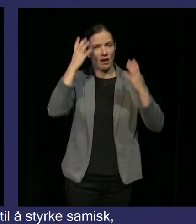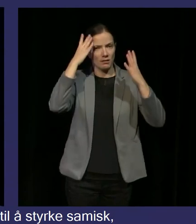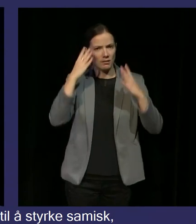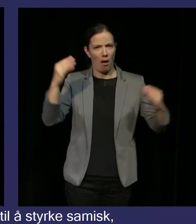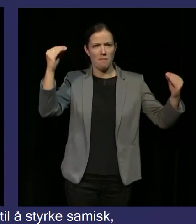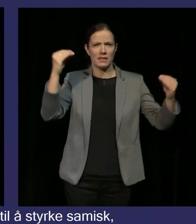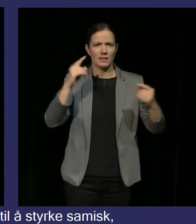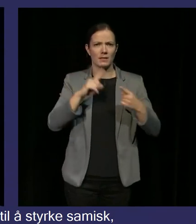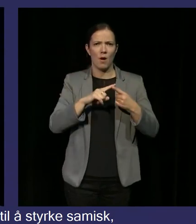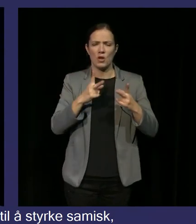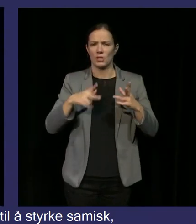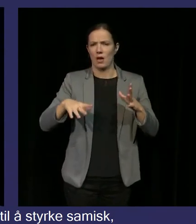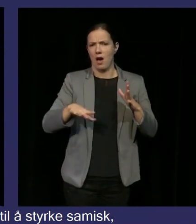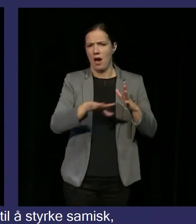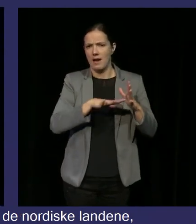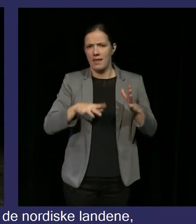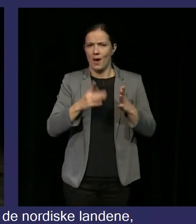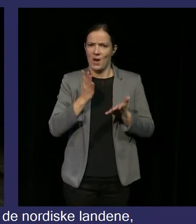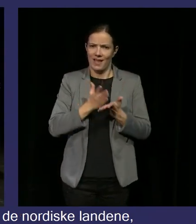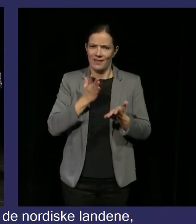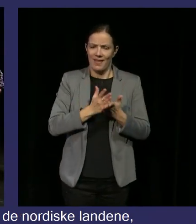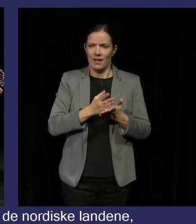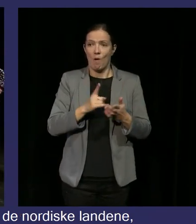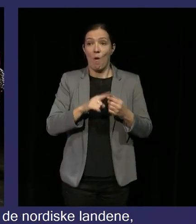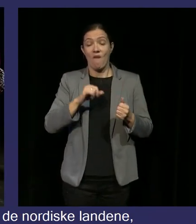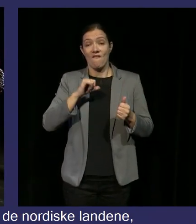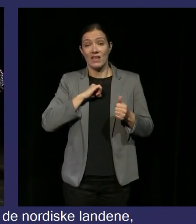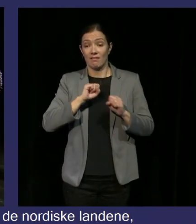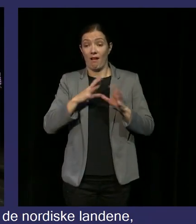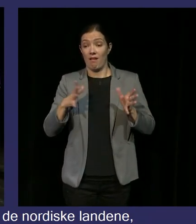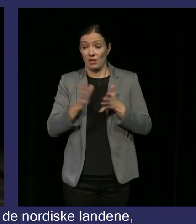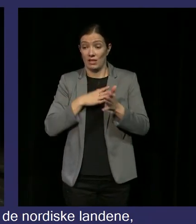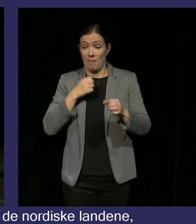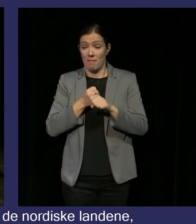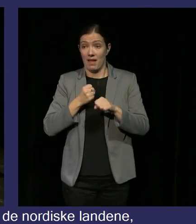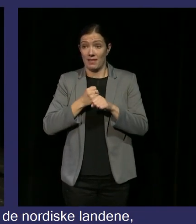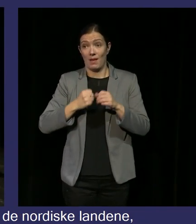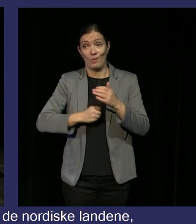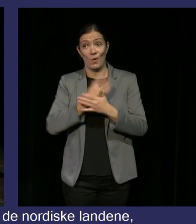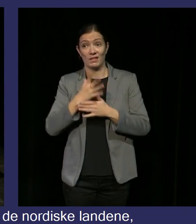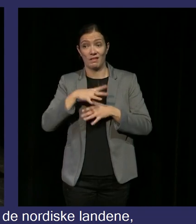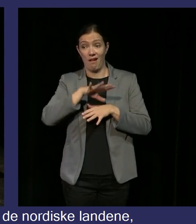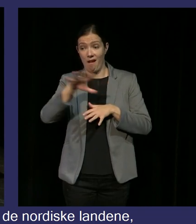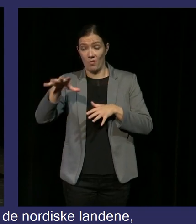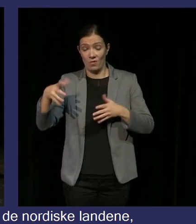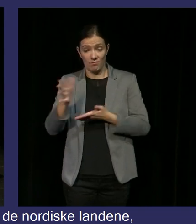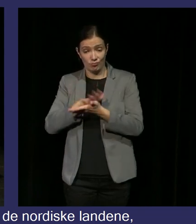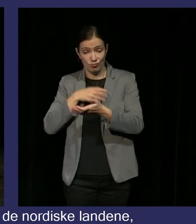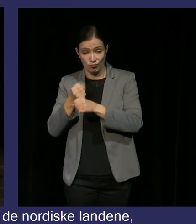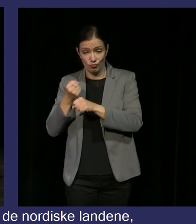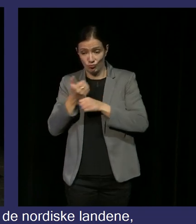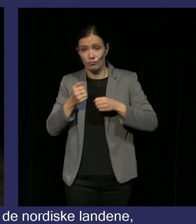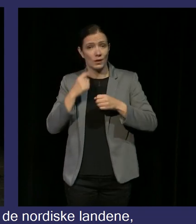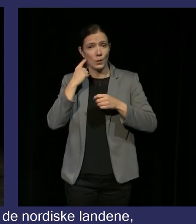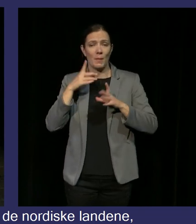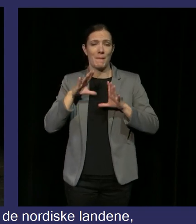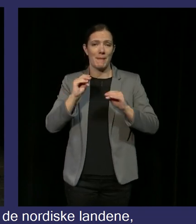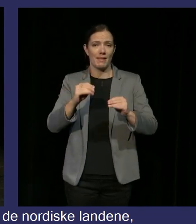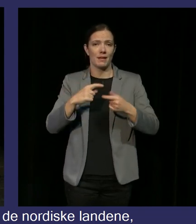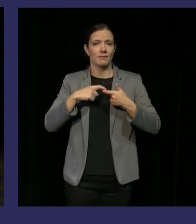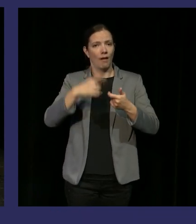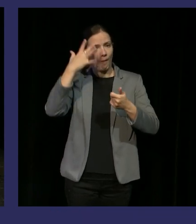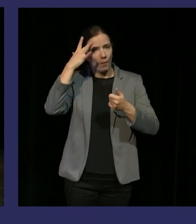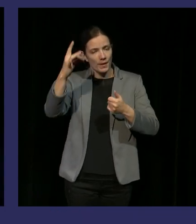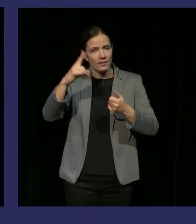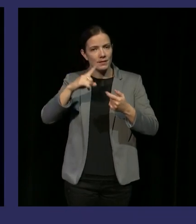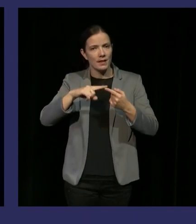samisk og både arena og rettigheter der. Og hvis vi hadde greid å samarbeide litt mer de nordiske landene, så tror jeg at vi kunne komme mye lenger, både på kompetanse, det